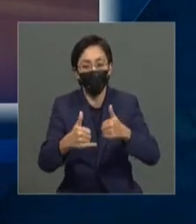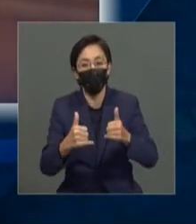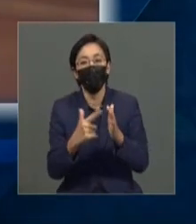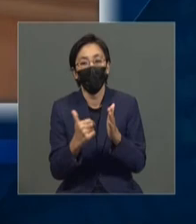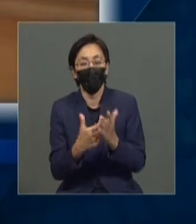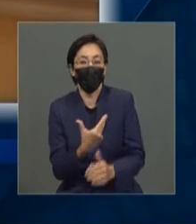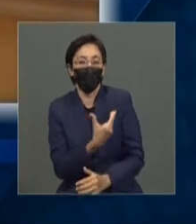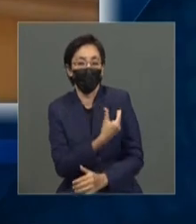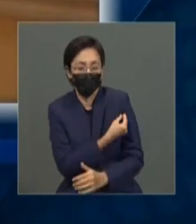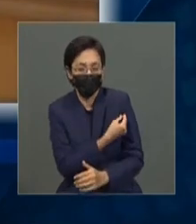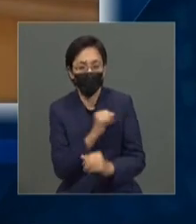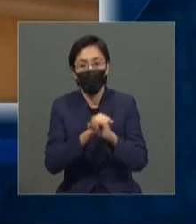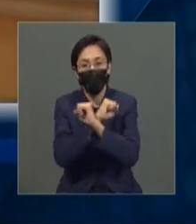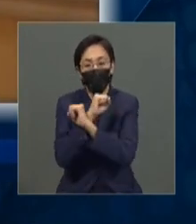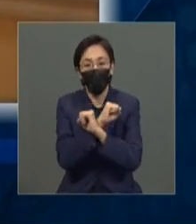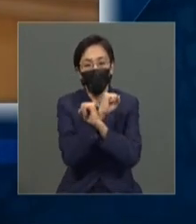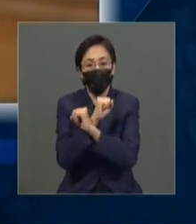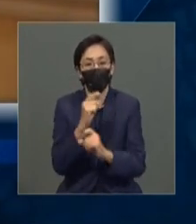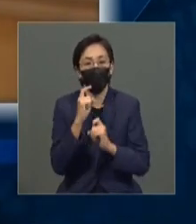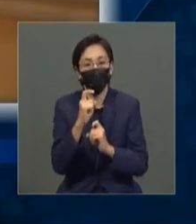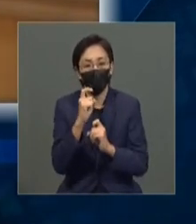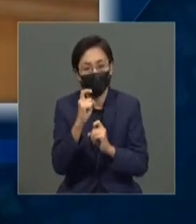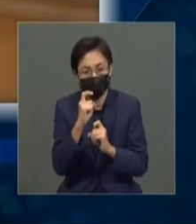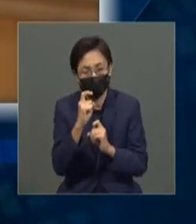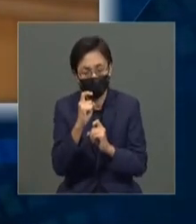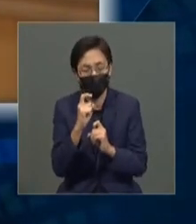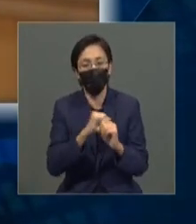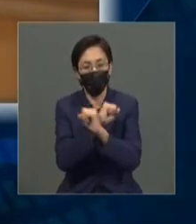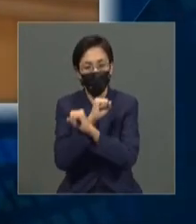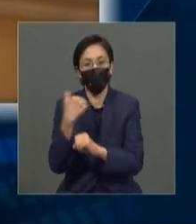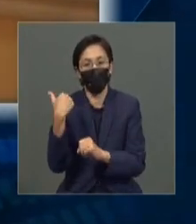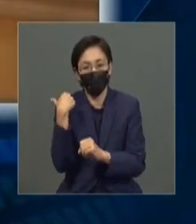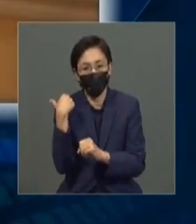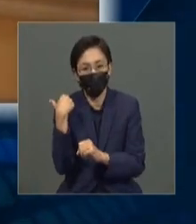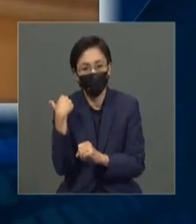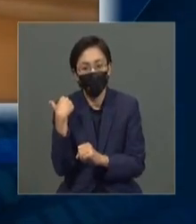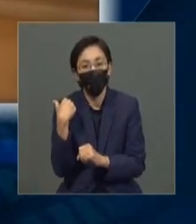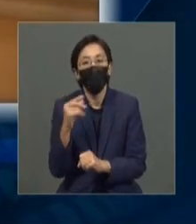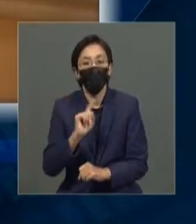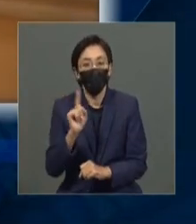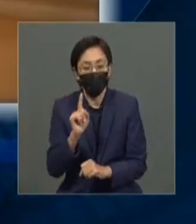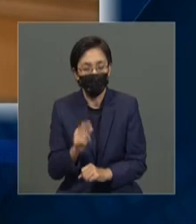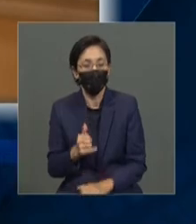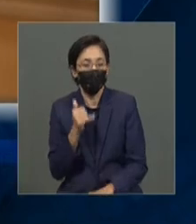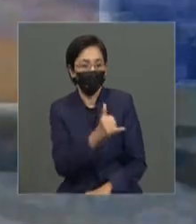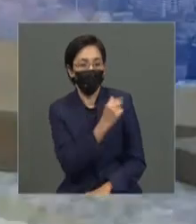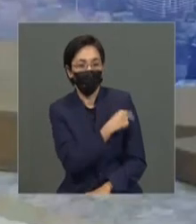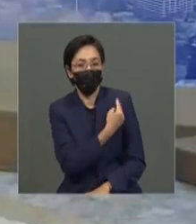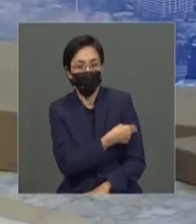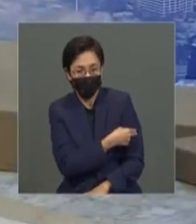าตรการในการป้องกันอันตรายที่จะเกิดขึ้นอยู่แล้วโดยการให้ฉีดที่โรงพยาบาลครับ